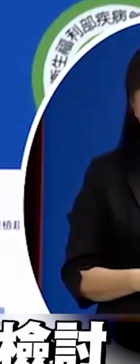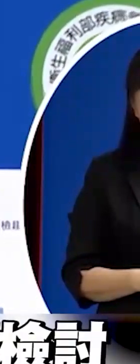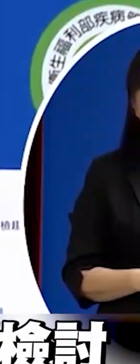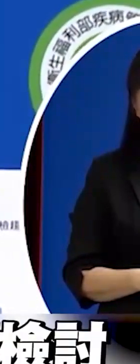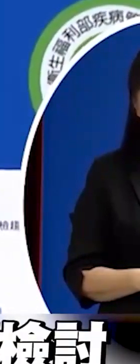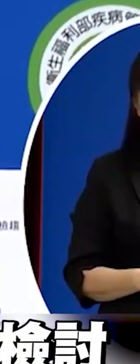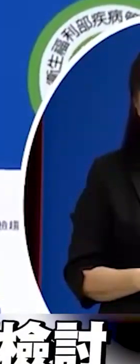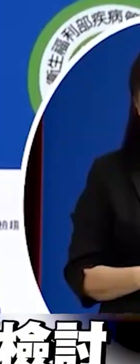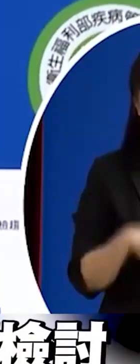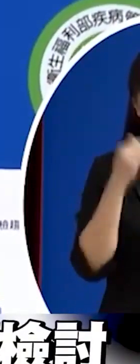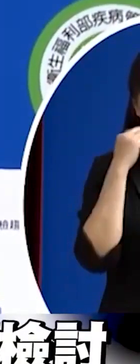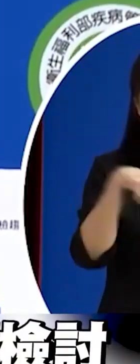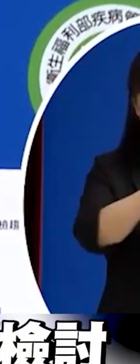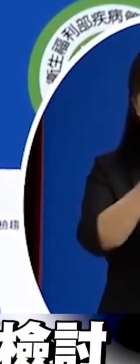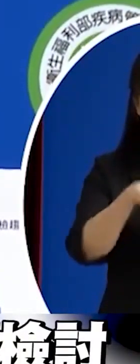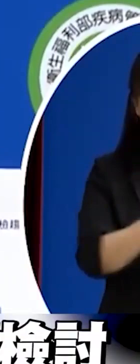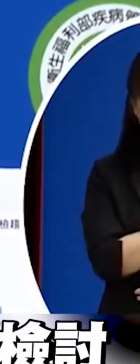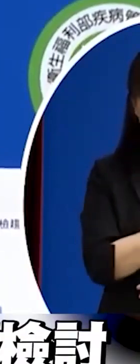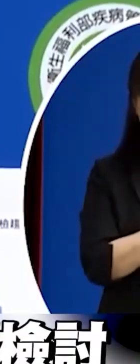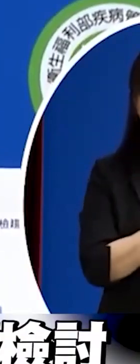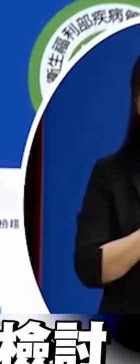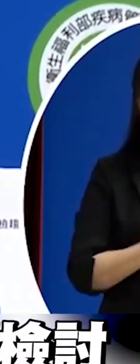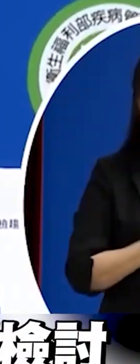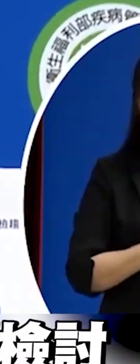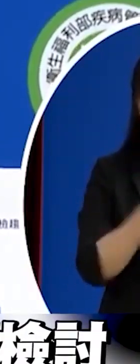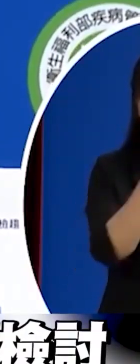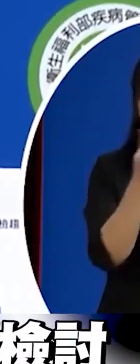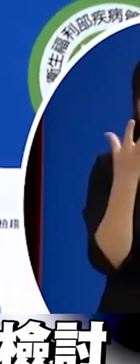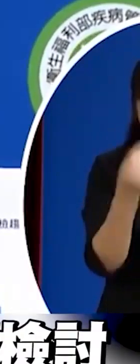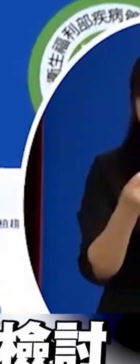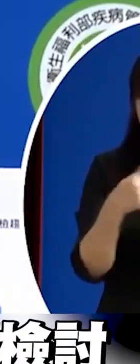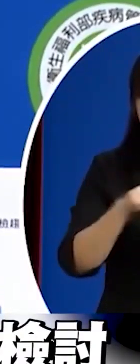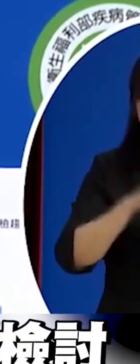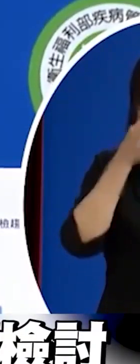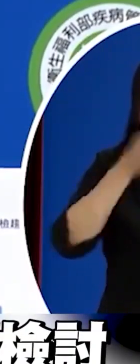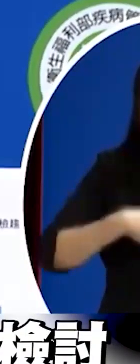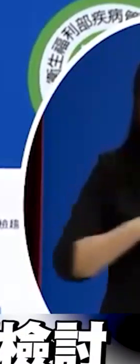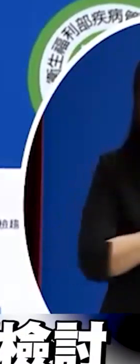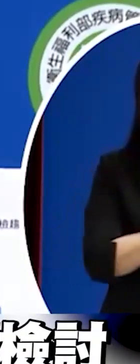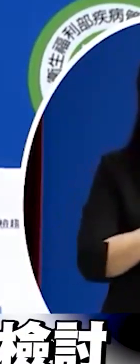那这些没有好好做事情的应该要检讨。好，谢谢。